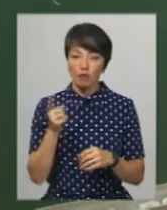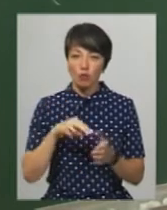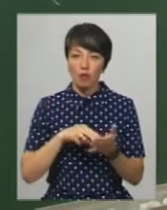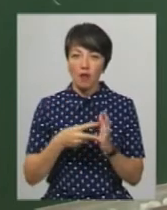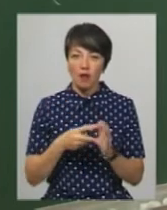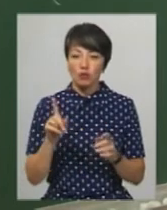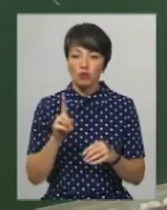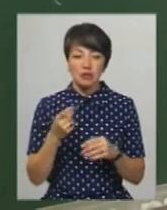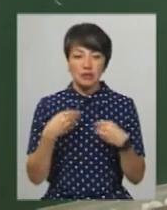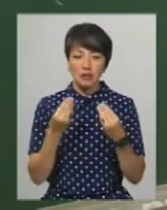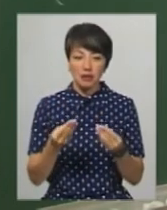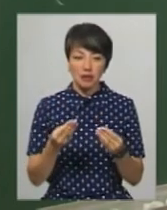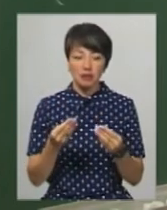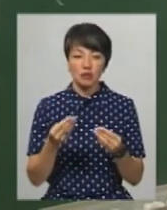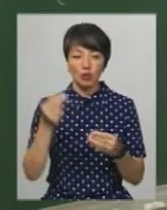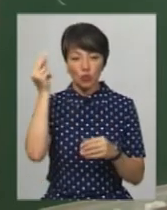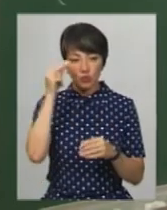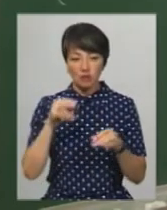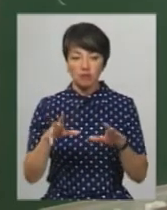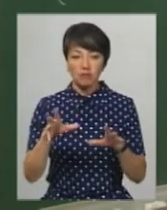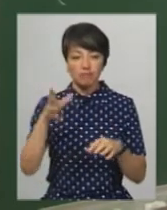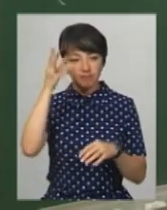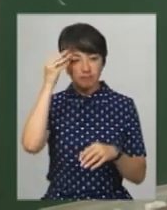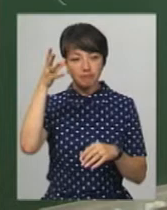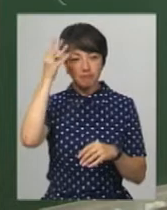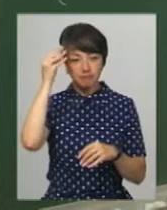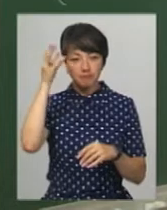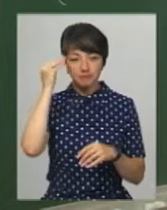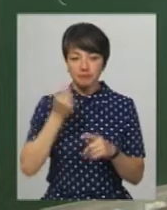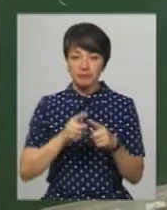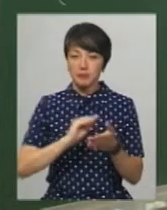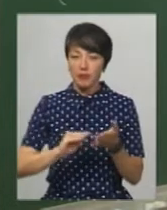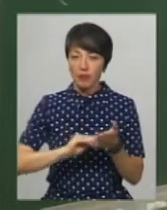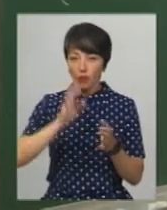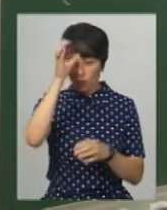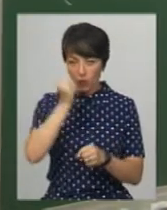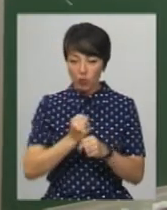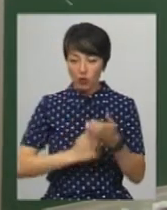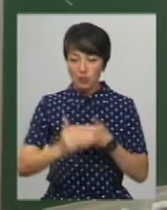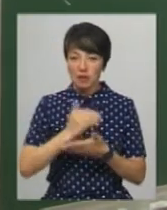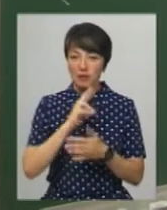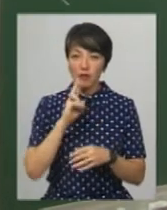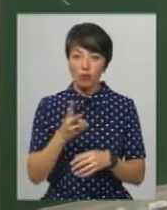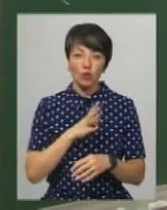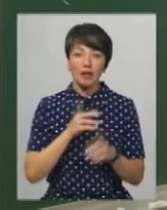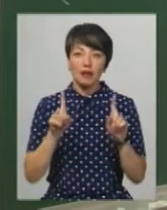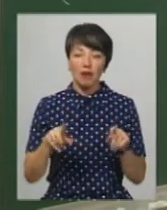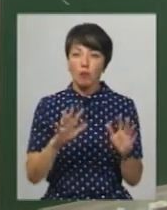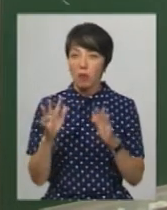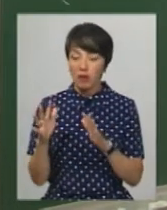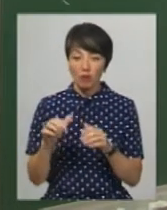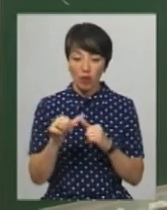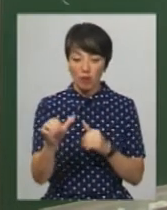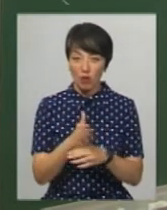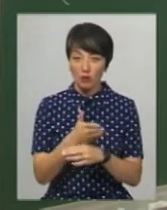плані, що скільки ти не даєш учням, він в себе вбирає. Пишучи наукові роботи останні два роки, ви знаєте, були навіть такі моменти, що в